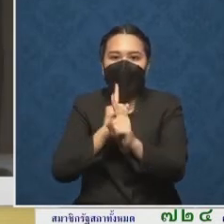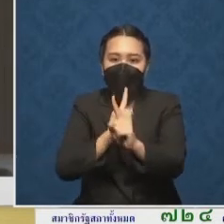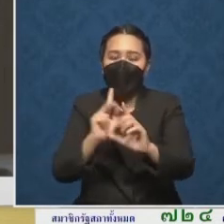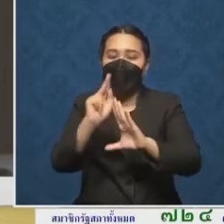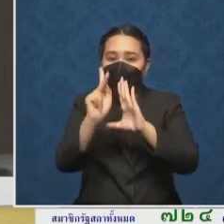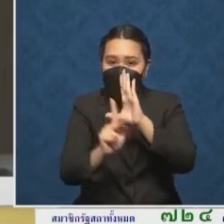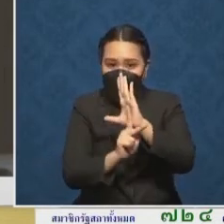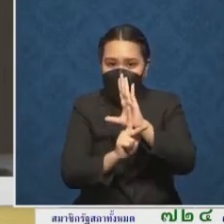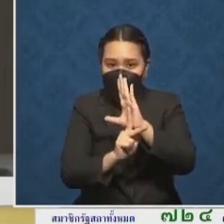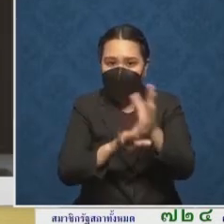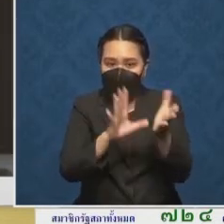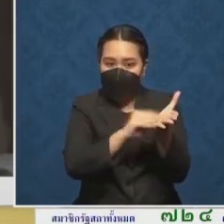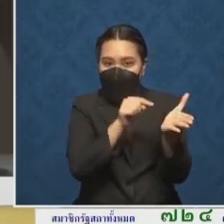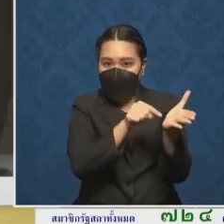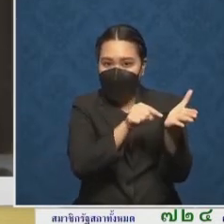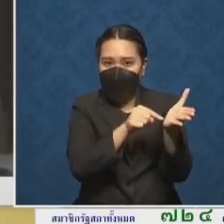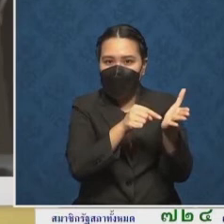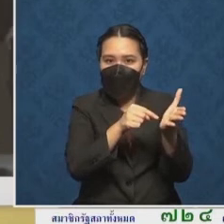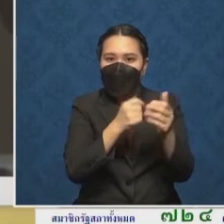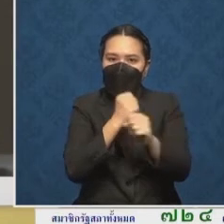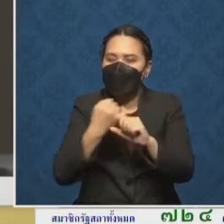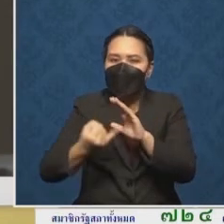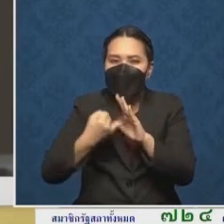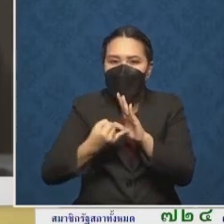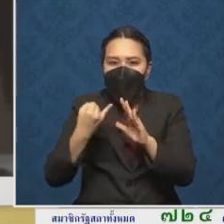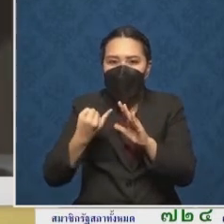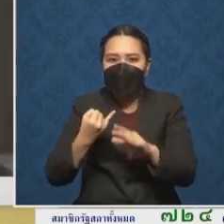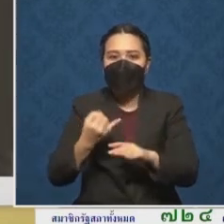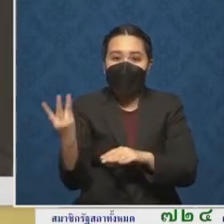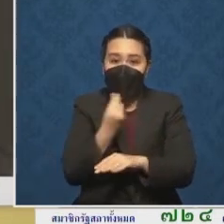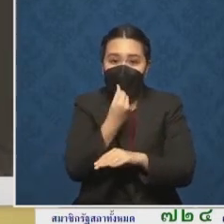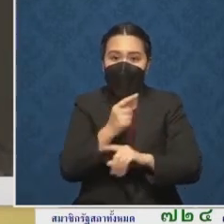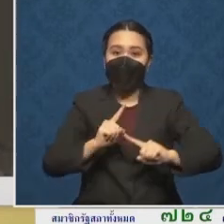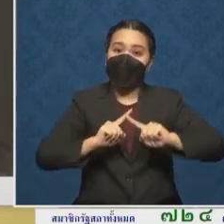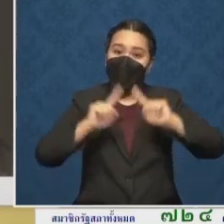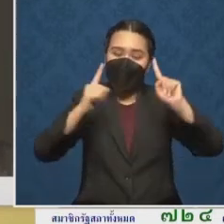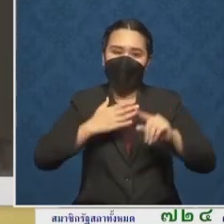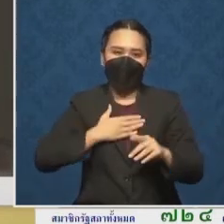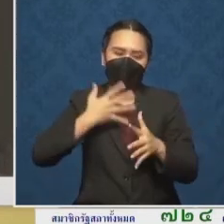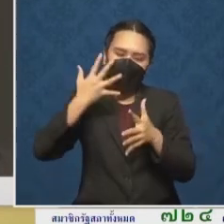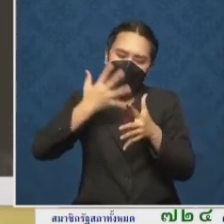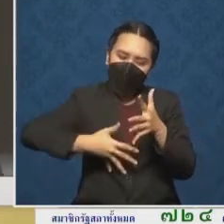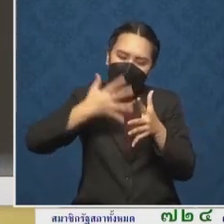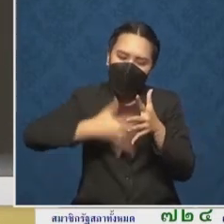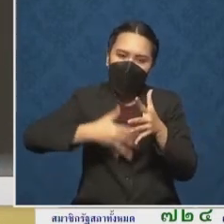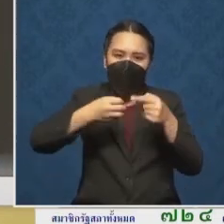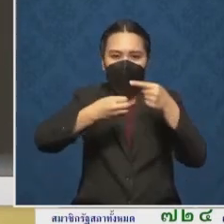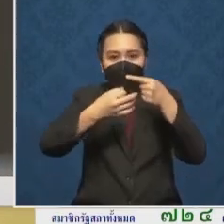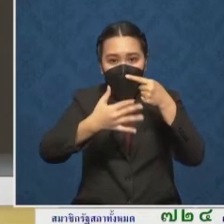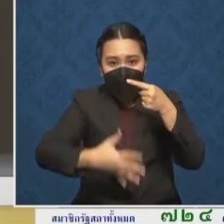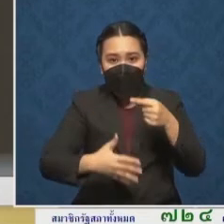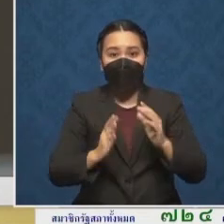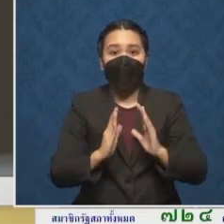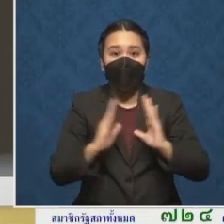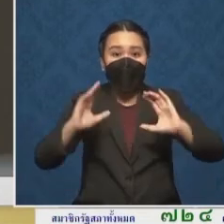ๆตามที่กฎหมายฉบับนี้เขียนไว้เนี่ยนะครับได้โดยสะดวกแต่ของเรานั้นยังมีอุปสรรคอยู่มากเพราะฉะนั้นต้